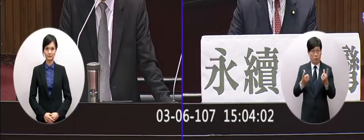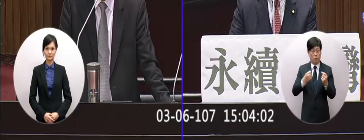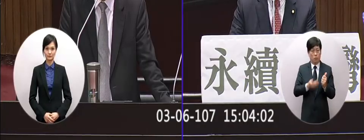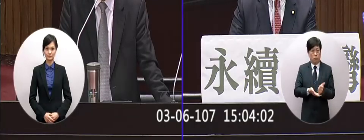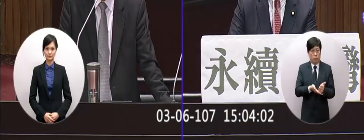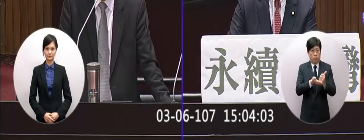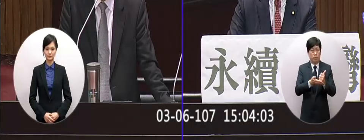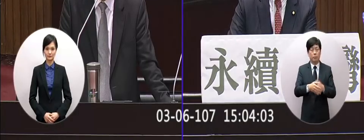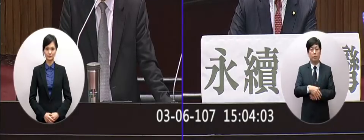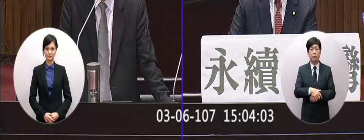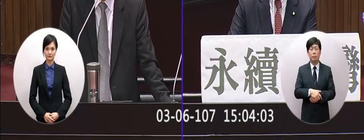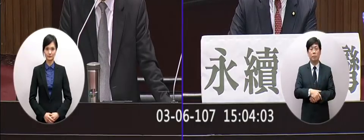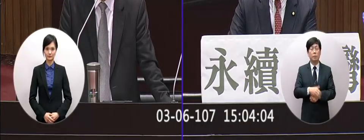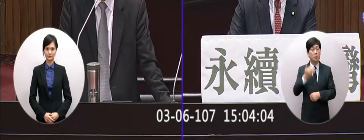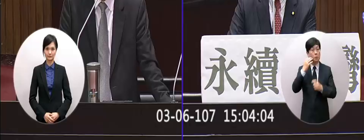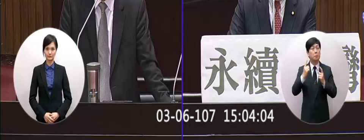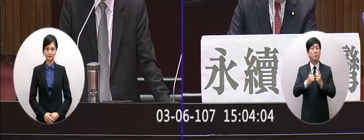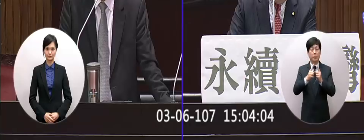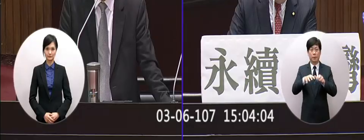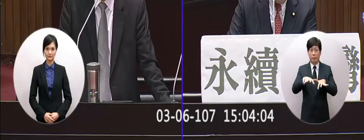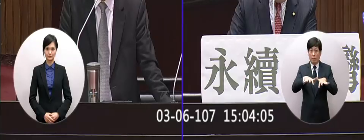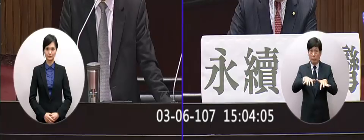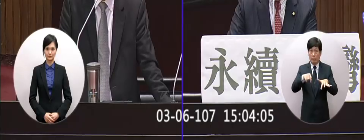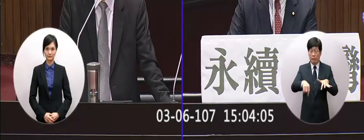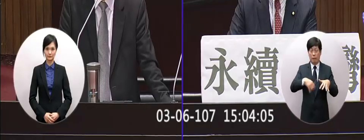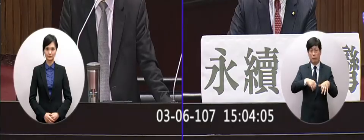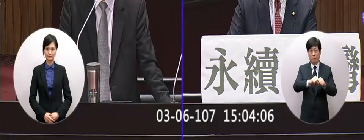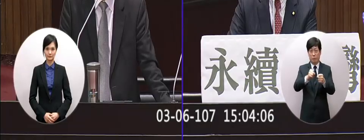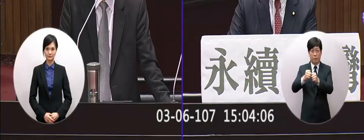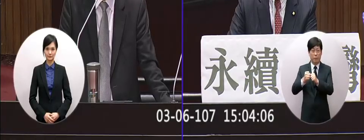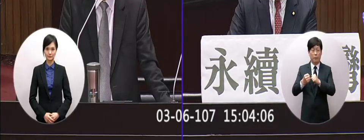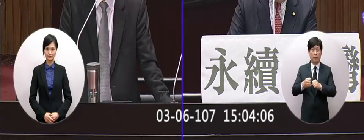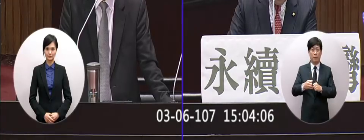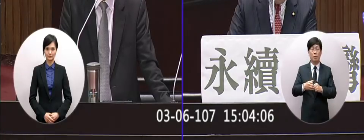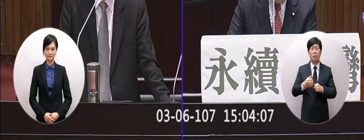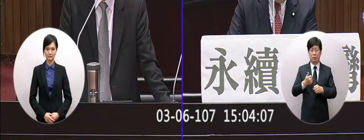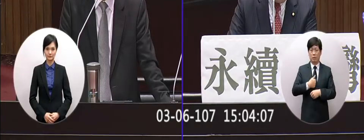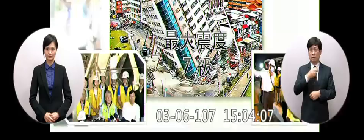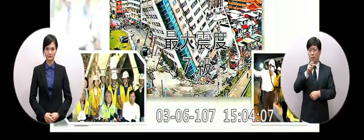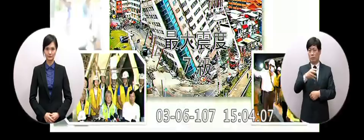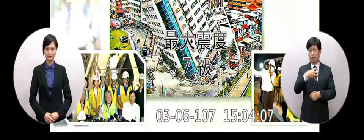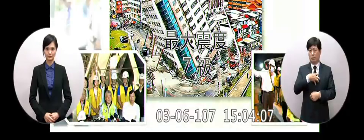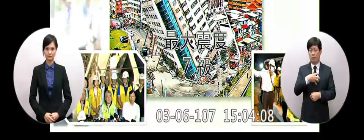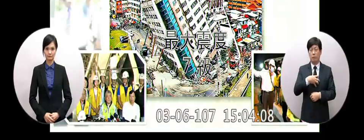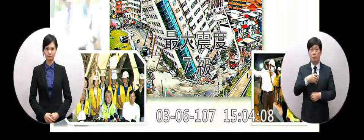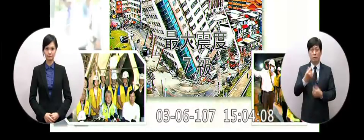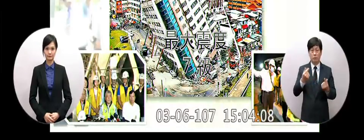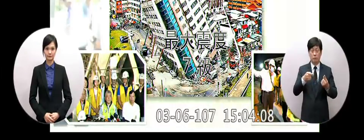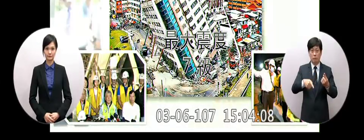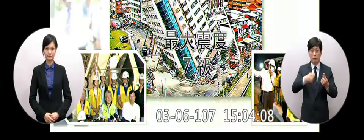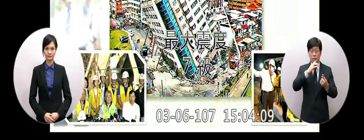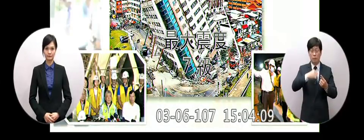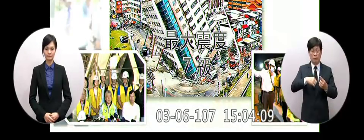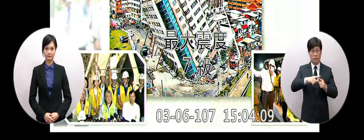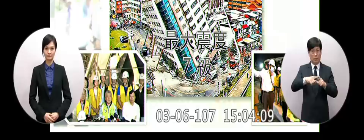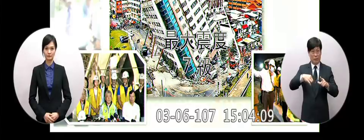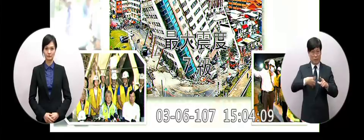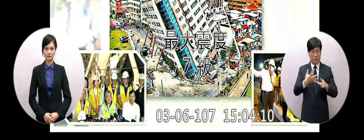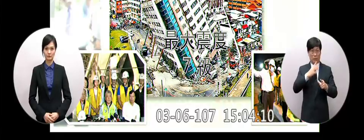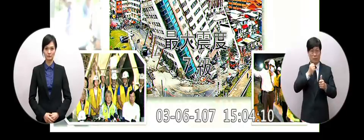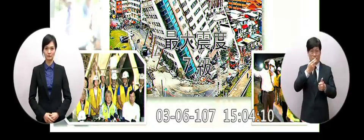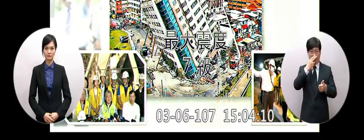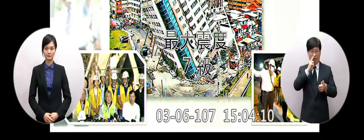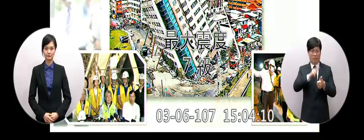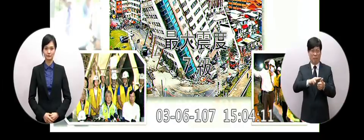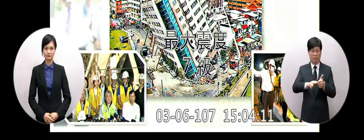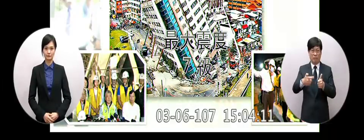佩。那面对地震的断垣残壁，我们大家都很惧怕这种大自然的无情的摧毁的力量。